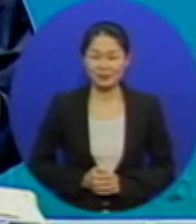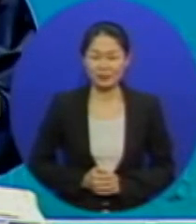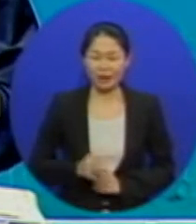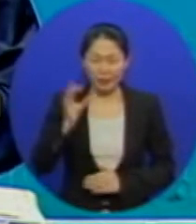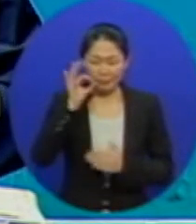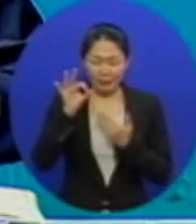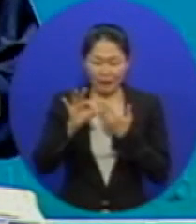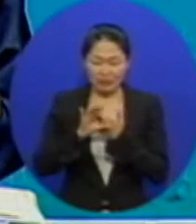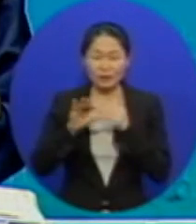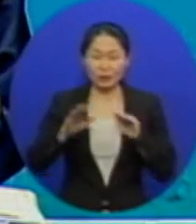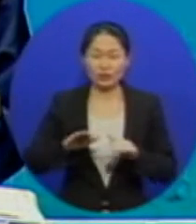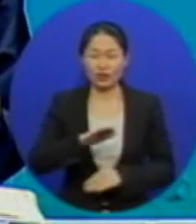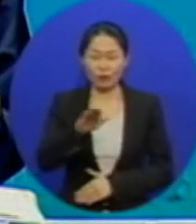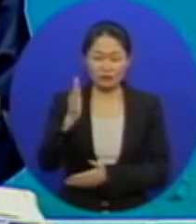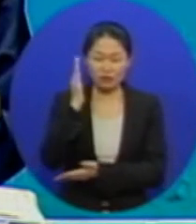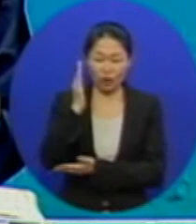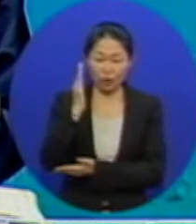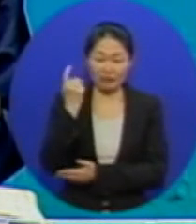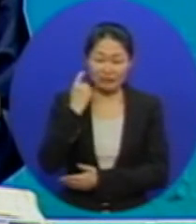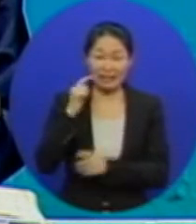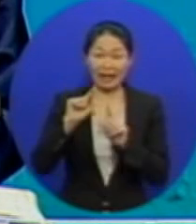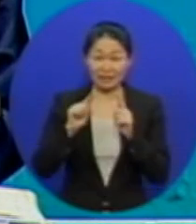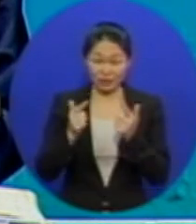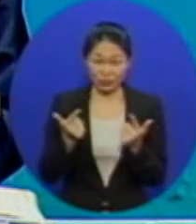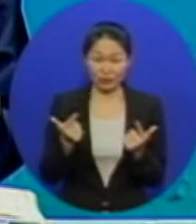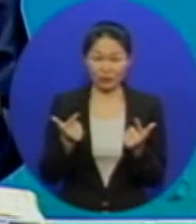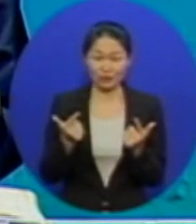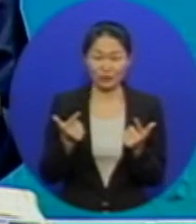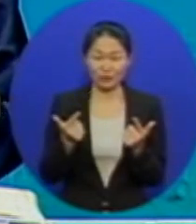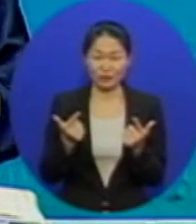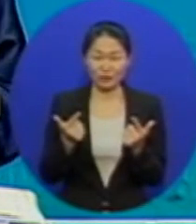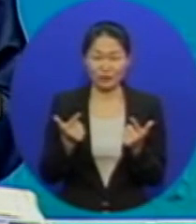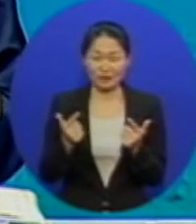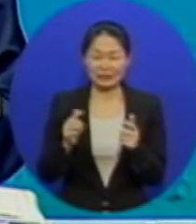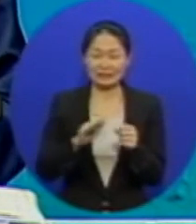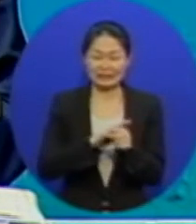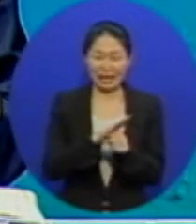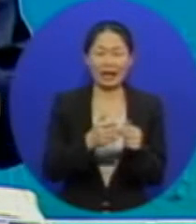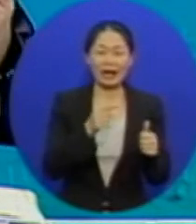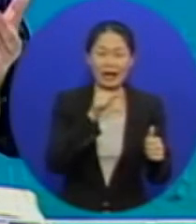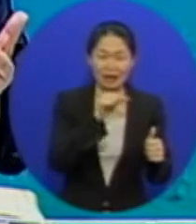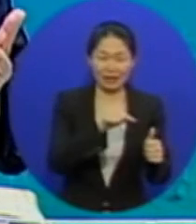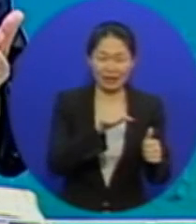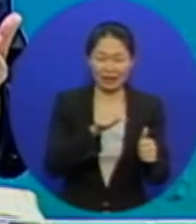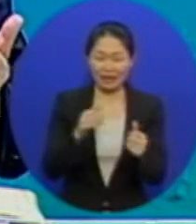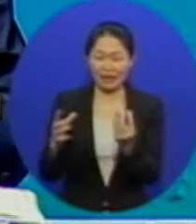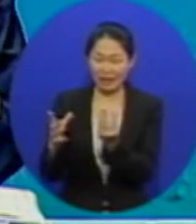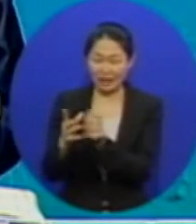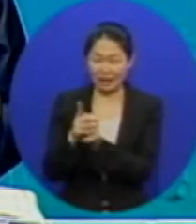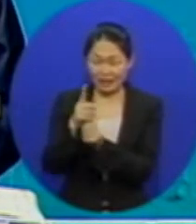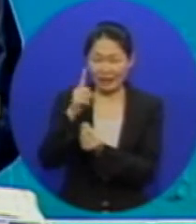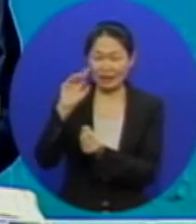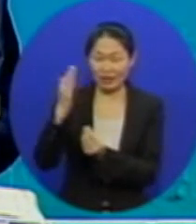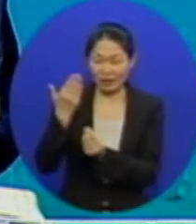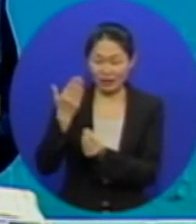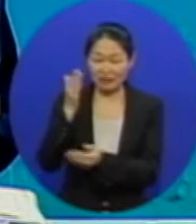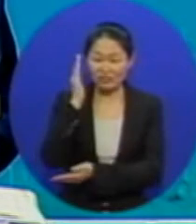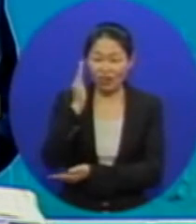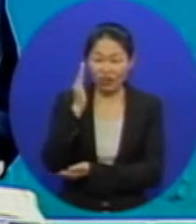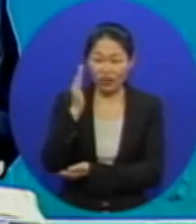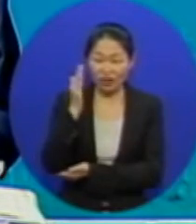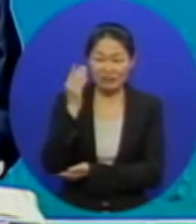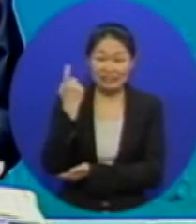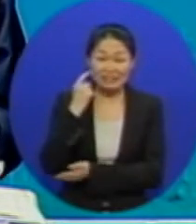만약에 오늘 여러분이 있게 설교를 듣는 게 아니고 말입니다 사랑아 시가 1 되시 다 이런 설교를 듣는 게